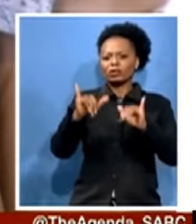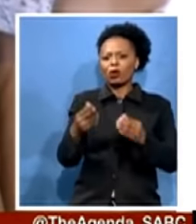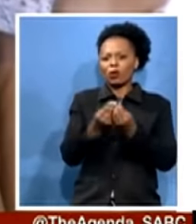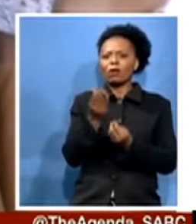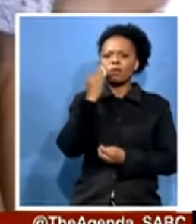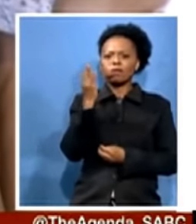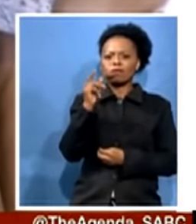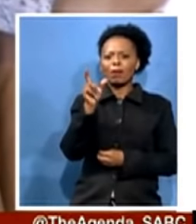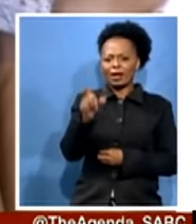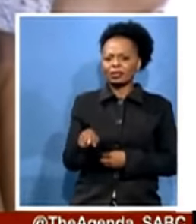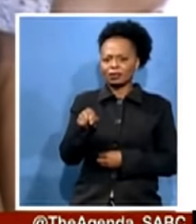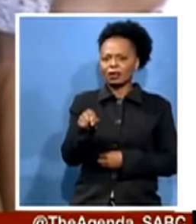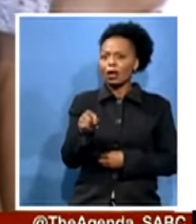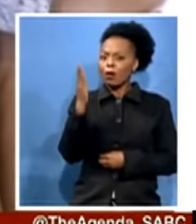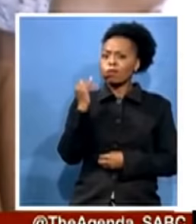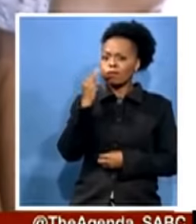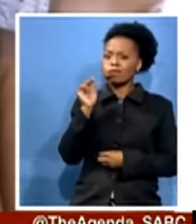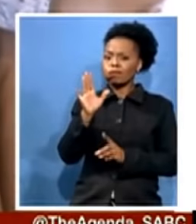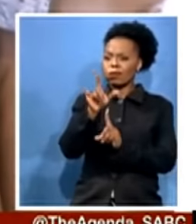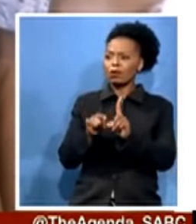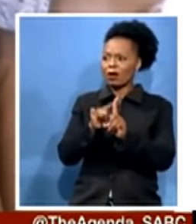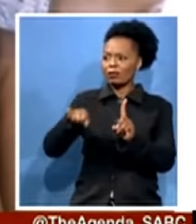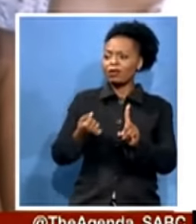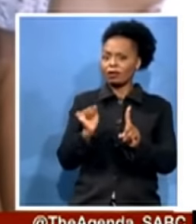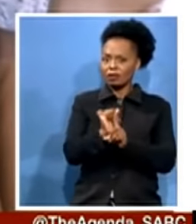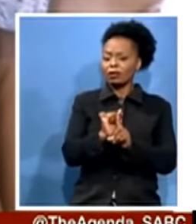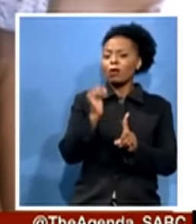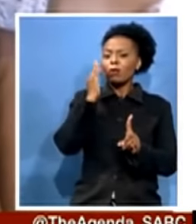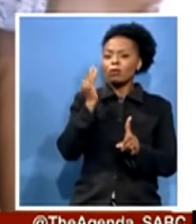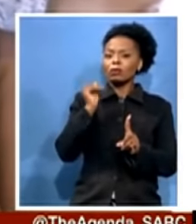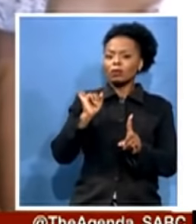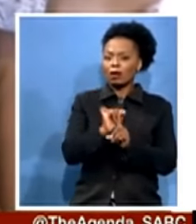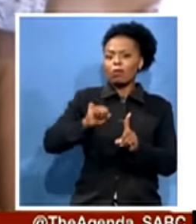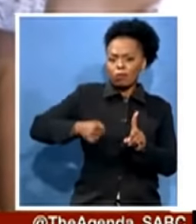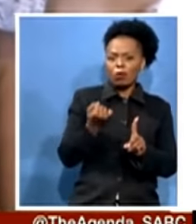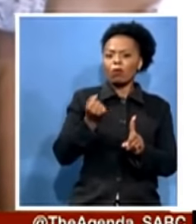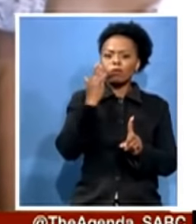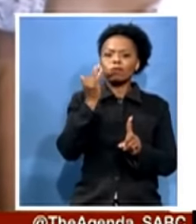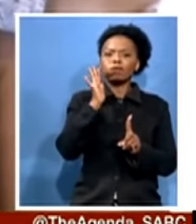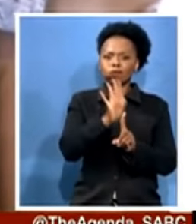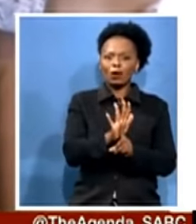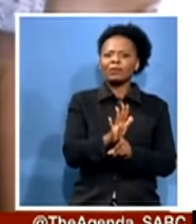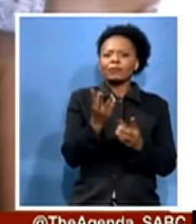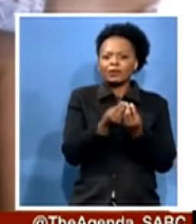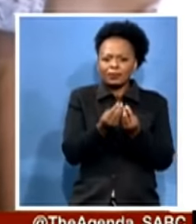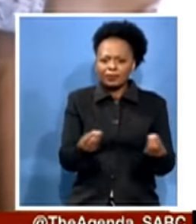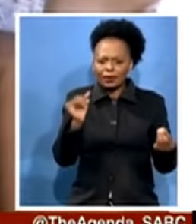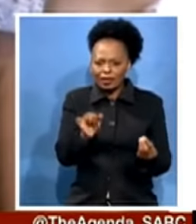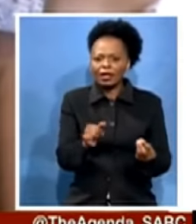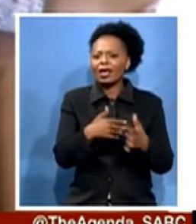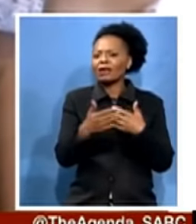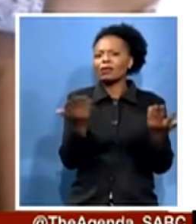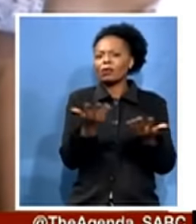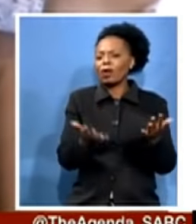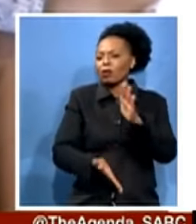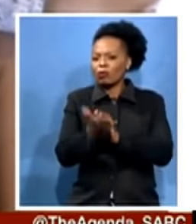khalati uhamba nezingane zakhe uLindani behlala ehamba nezingane zakhe nomaphi lapho yakhona ngisho la eSouth Africa babusho